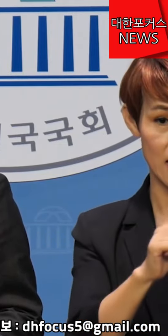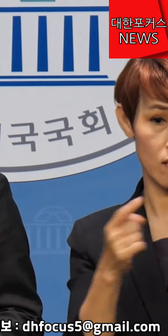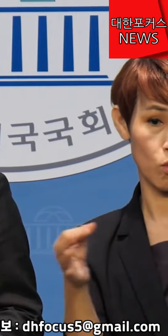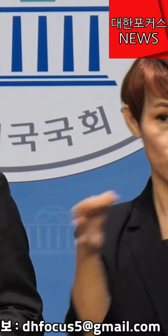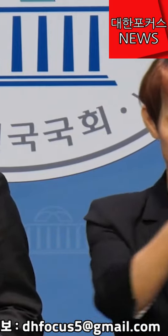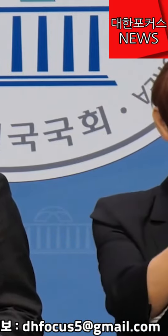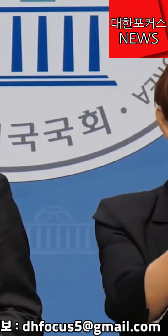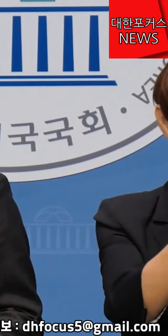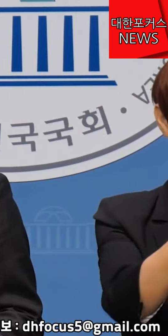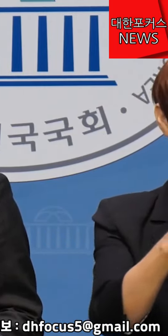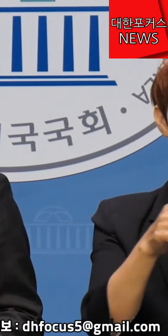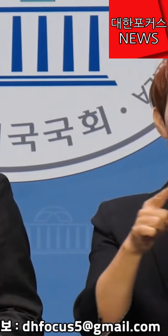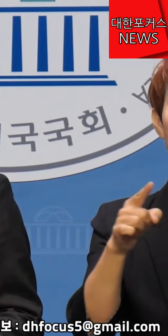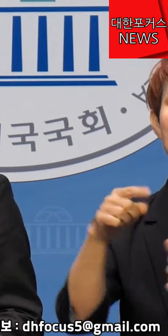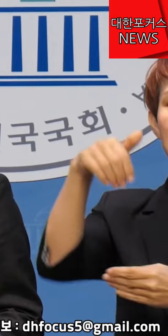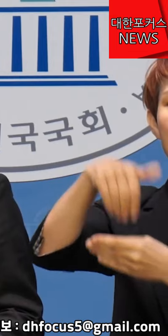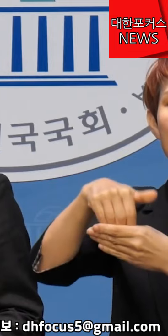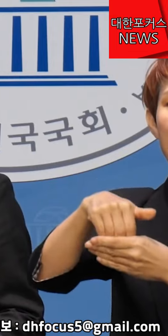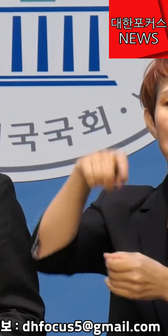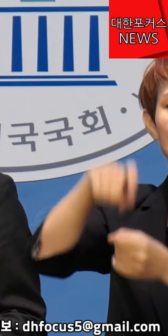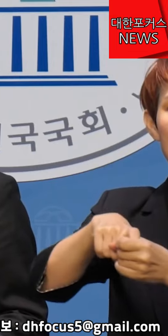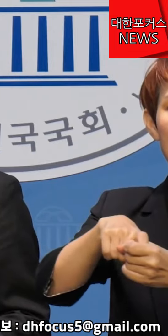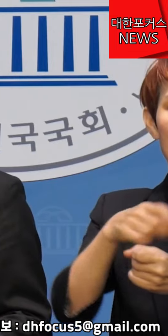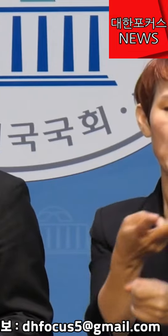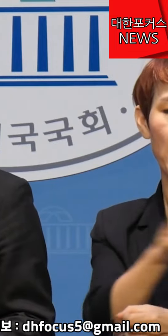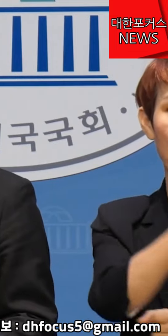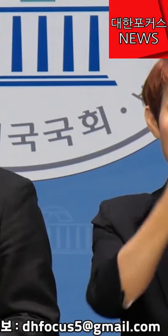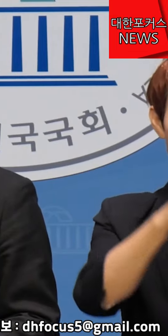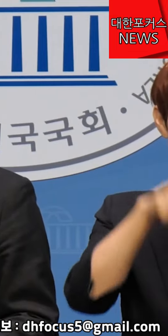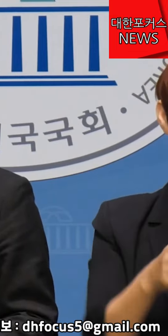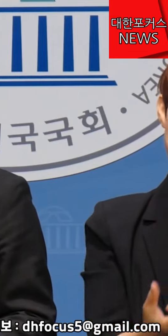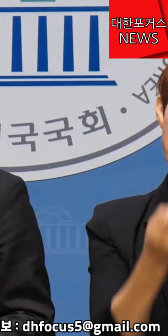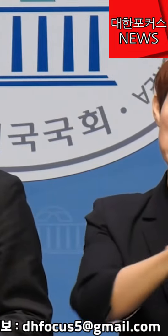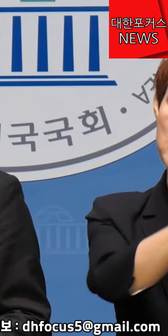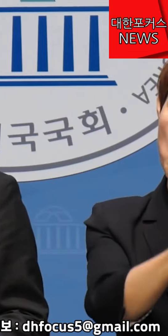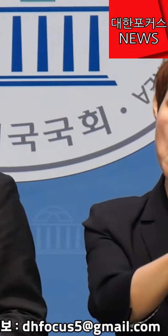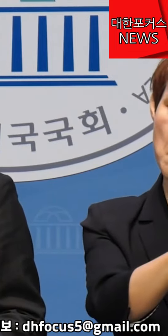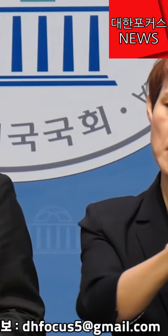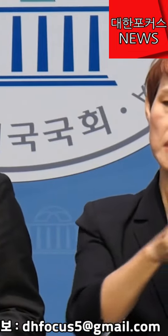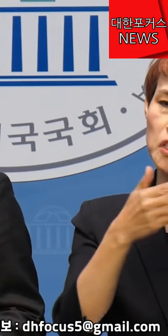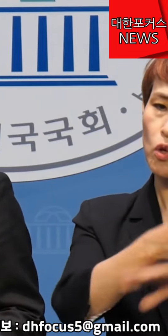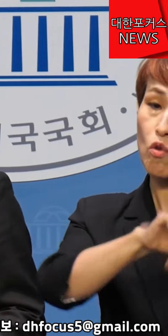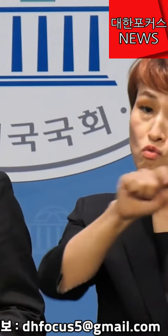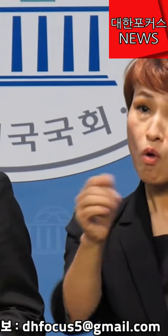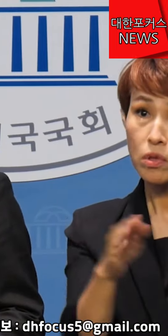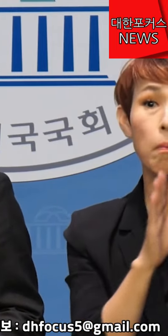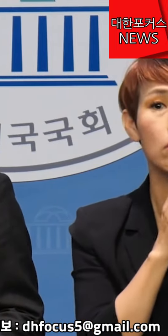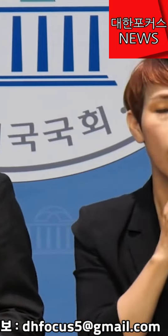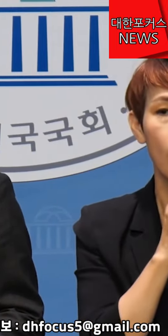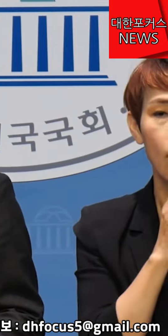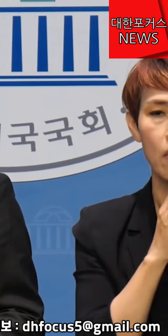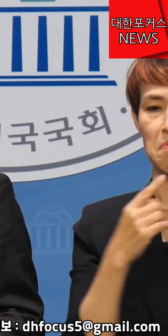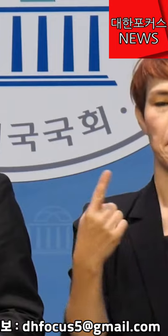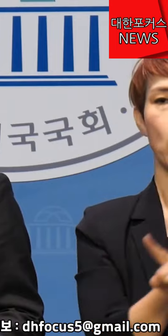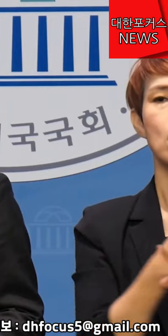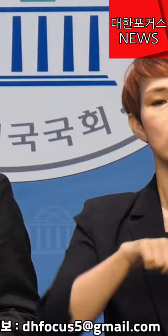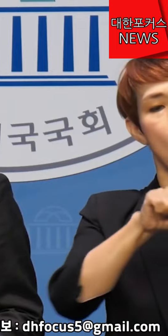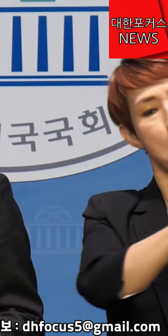용도를 지방선거용으로 등급시켜보고자 빠르면 4월, 늦어도 6월부터를 4월에서